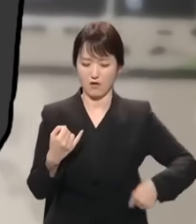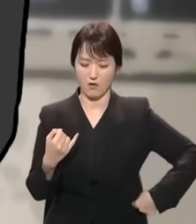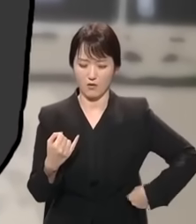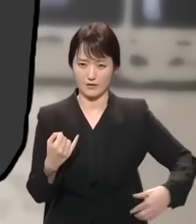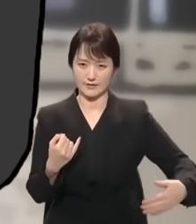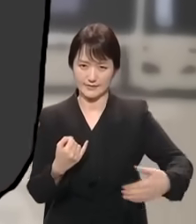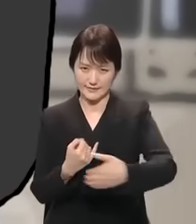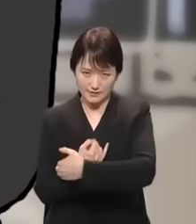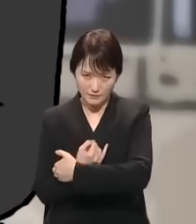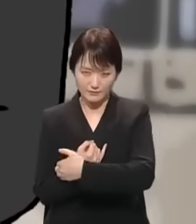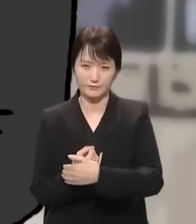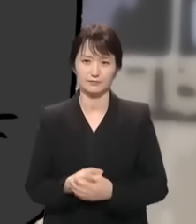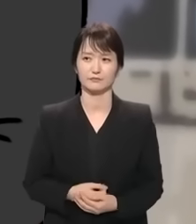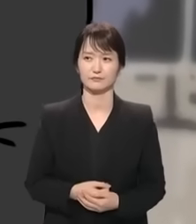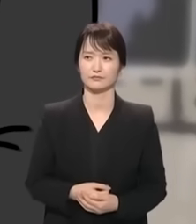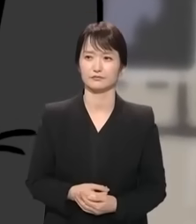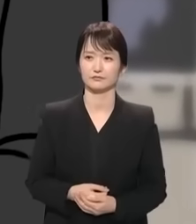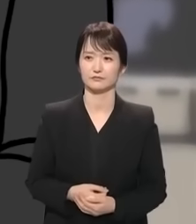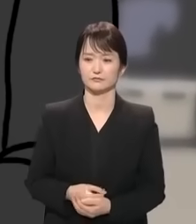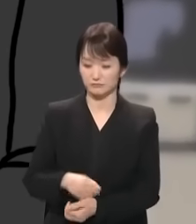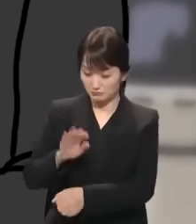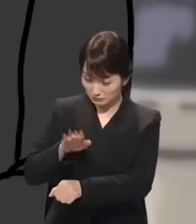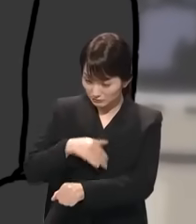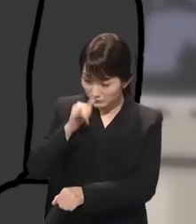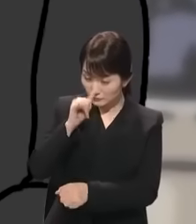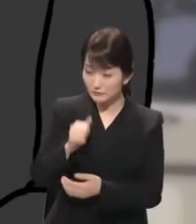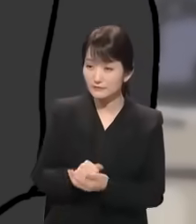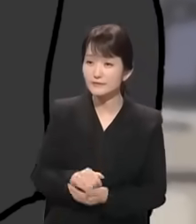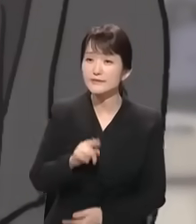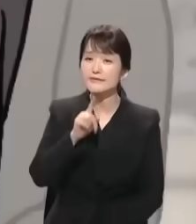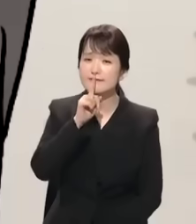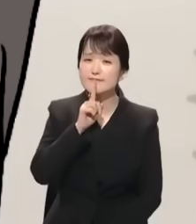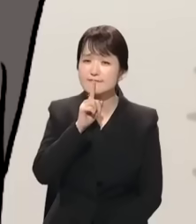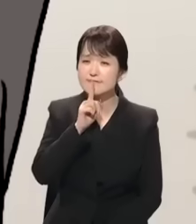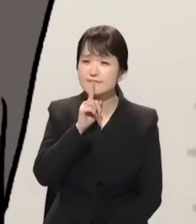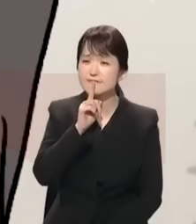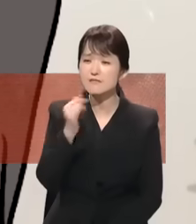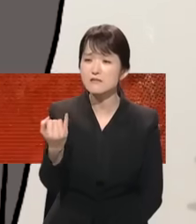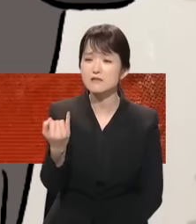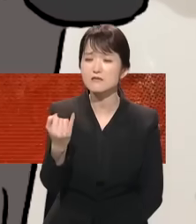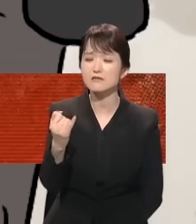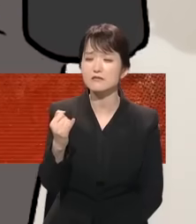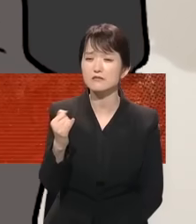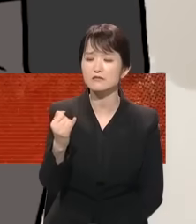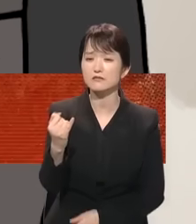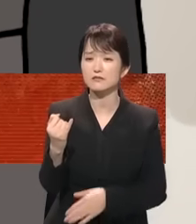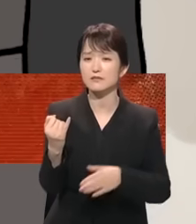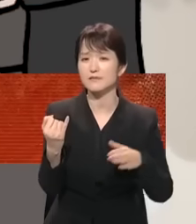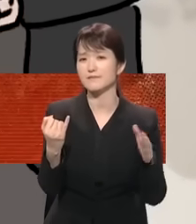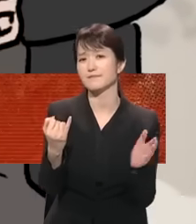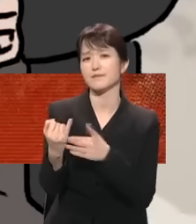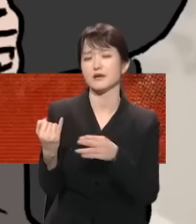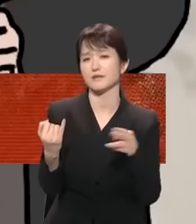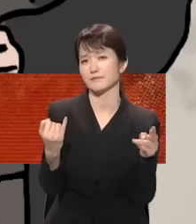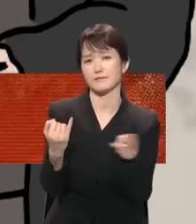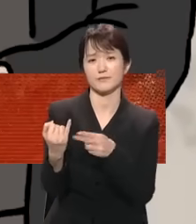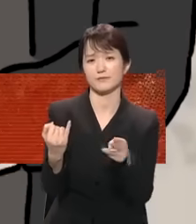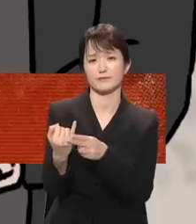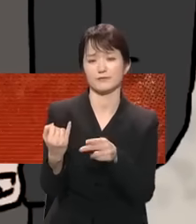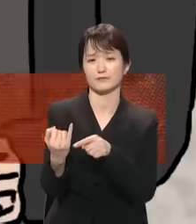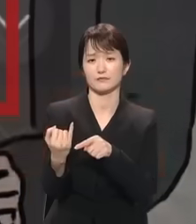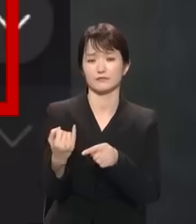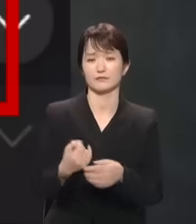그러고 나서 이제 뭔가 잘못한게 있다라고 지역을 하면서 엉덩이를 때려야 돼 때리겠다고 했는데 그게 이렇게 엉덩이를 때린